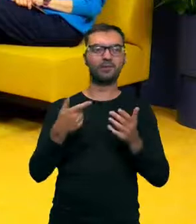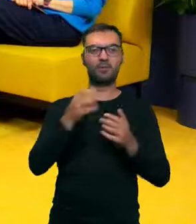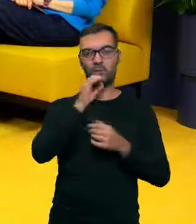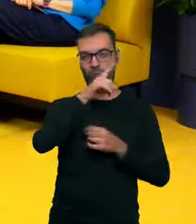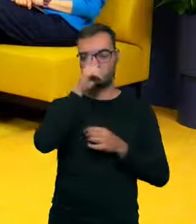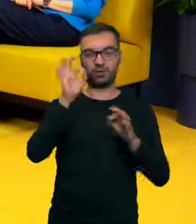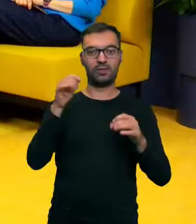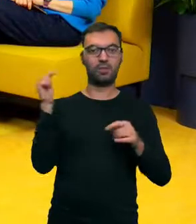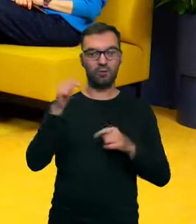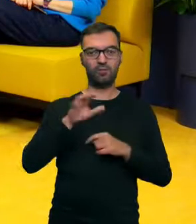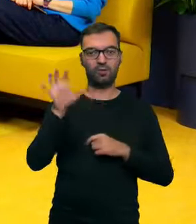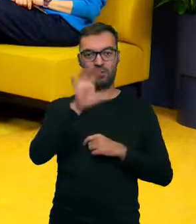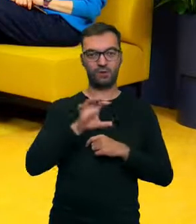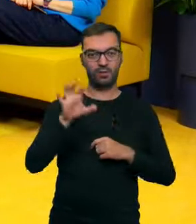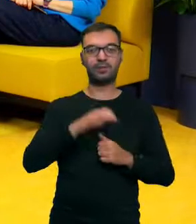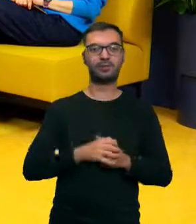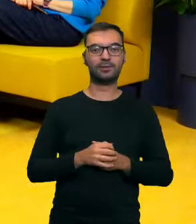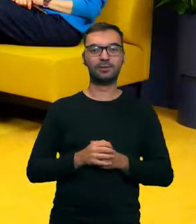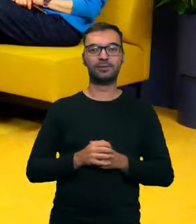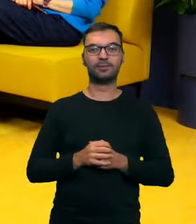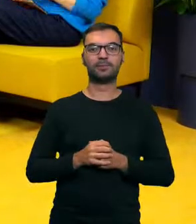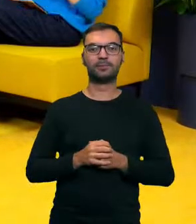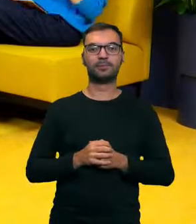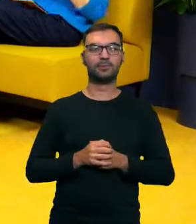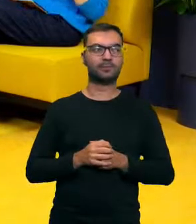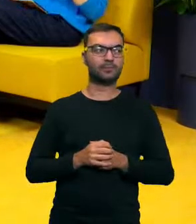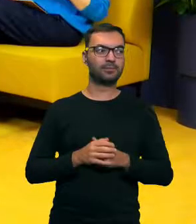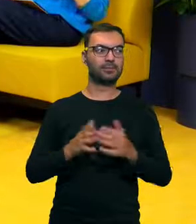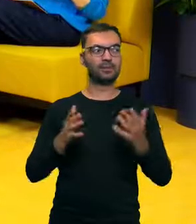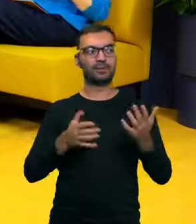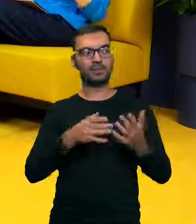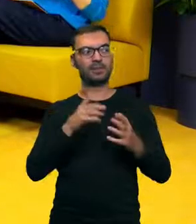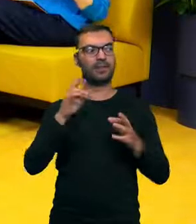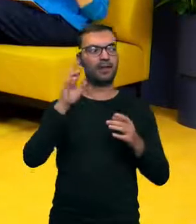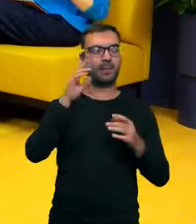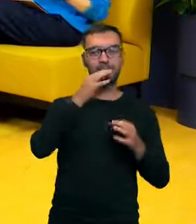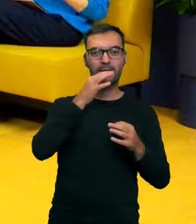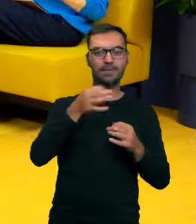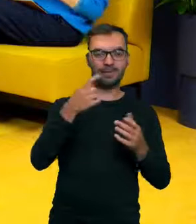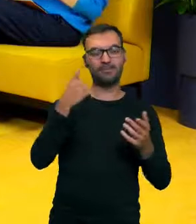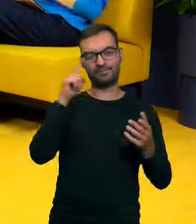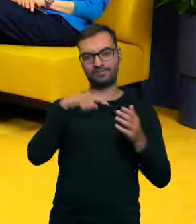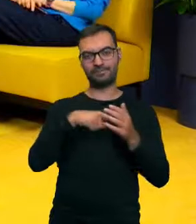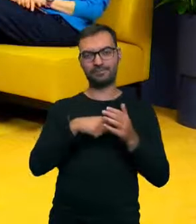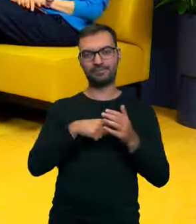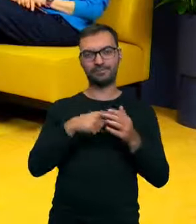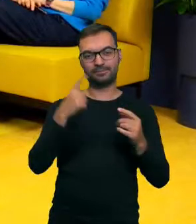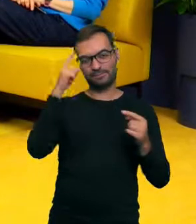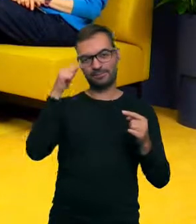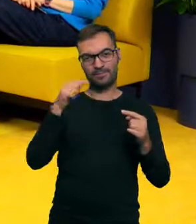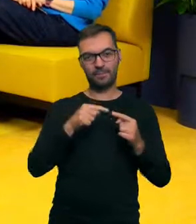młodzi ludzie dzisiaj powinni oglądać? Tak trochę no, oczywiście w domyśle pytam i w podtekście o to,